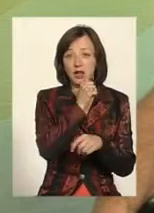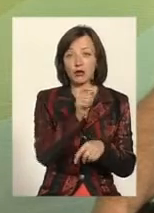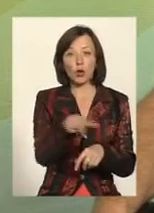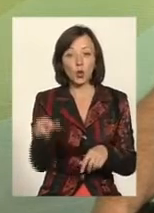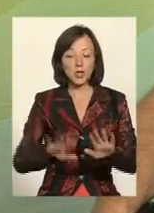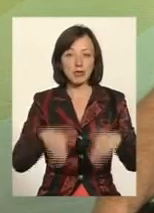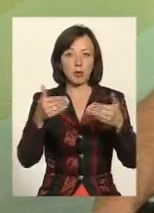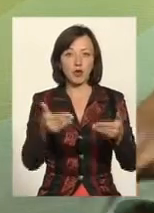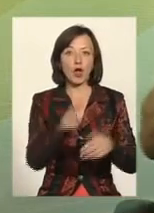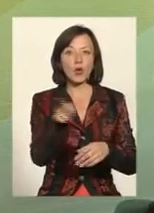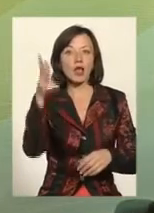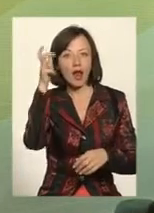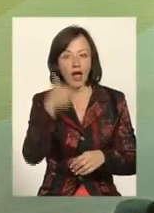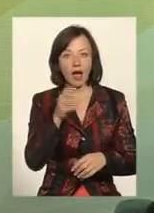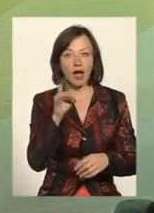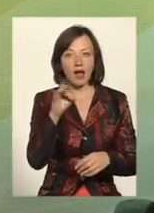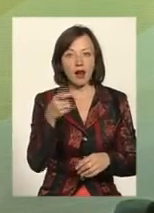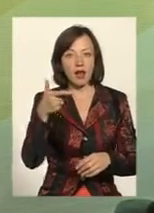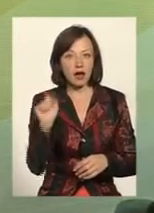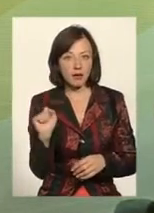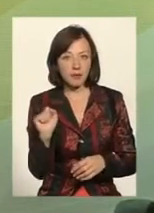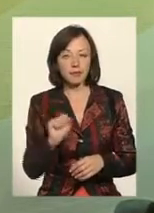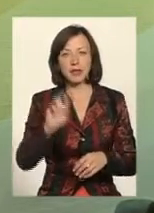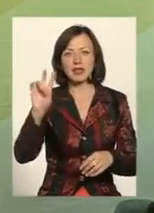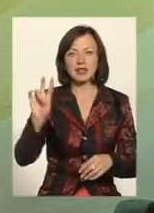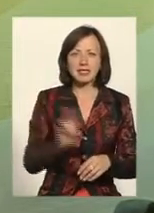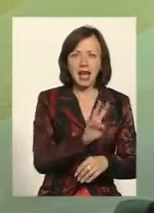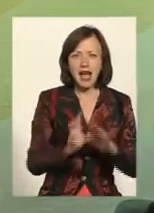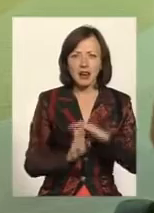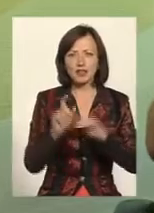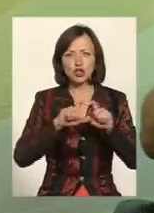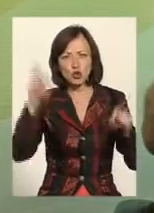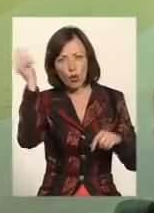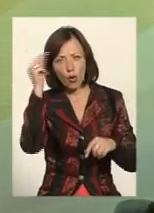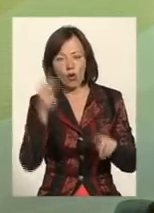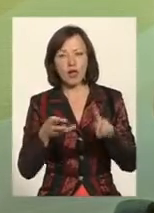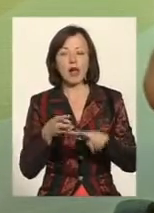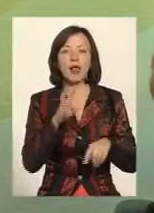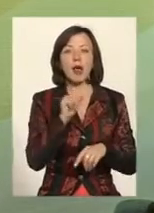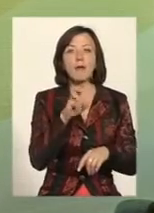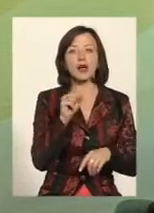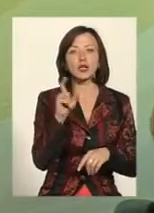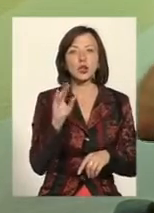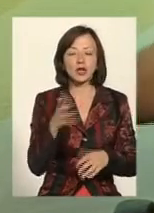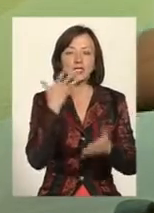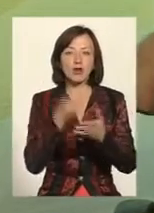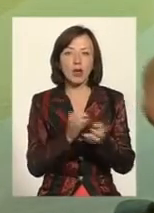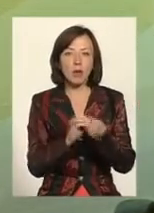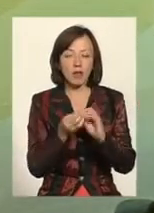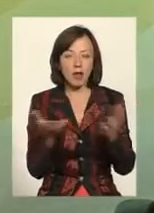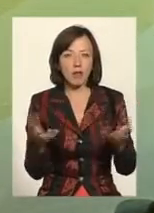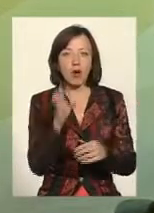які запропонували людям гречку. Герега, церкви, школи і так далі. Лабазюк, свої